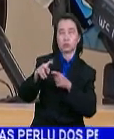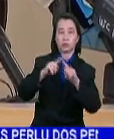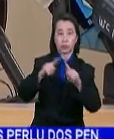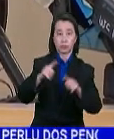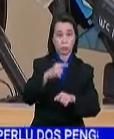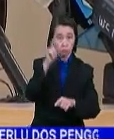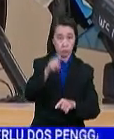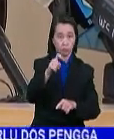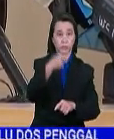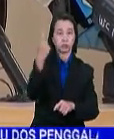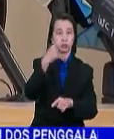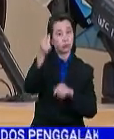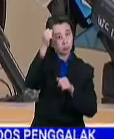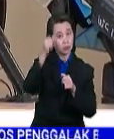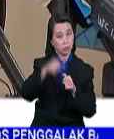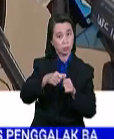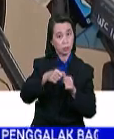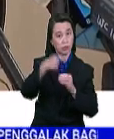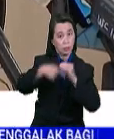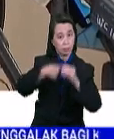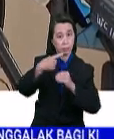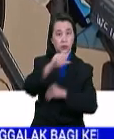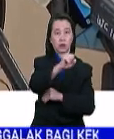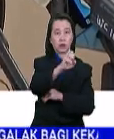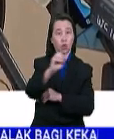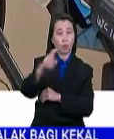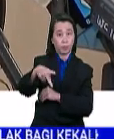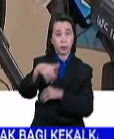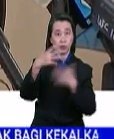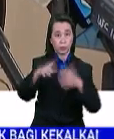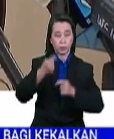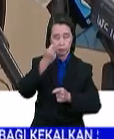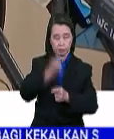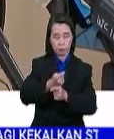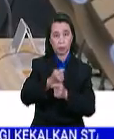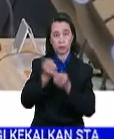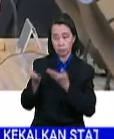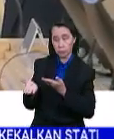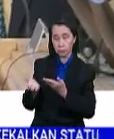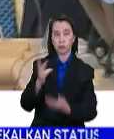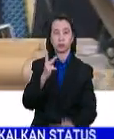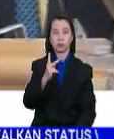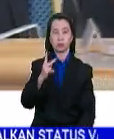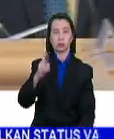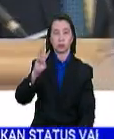sentiasa beringatlah tentang SOP yang telah pun ditetapkan oleh Kementerian Kesihatan.